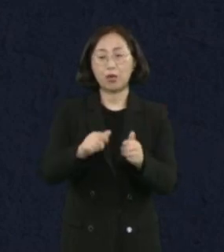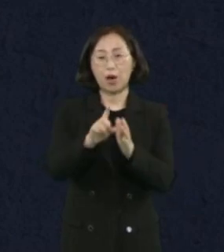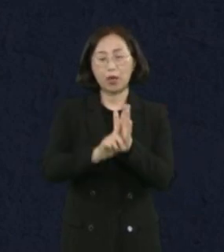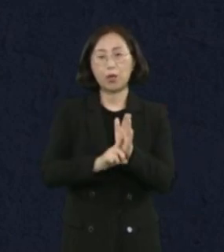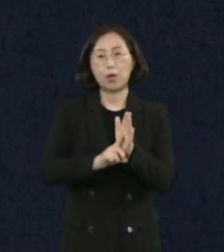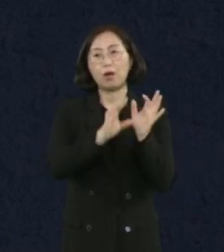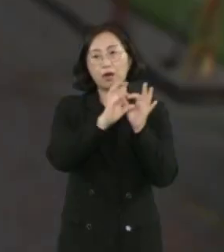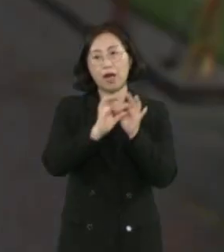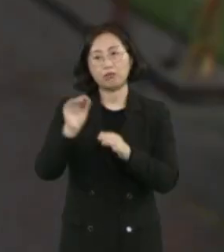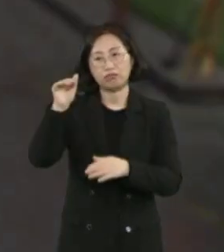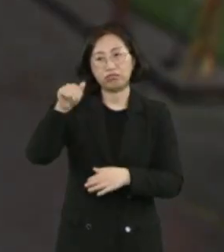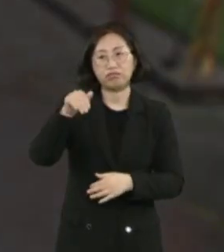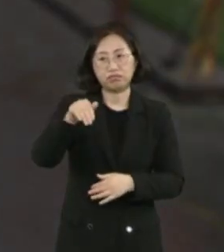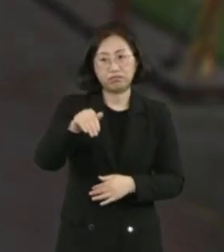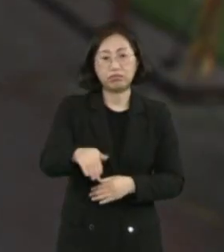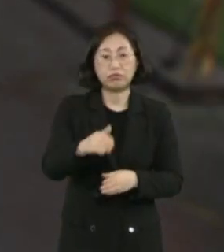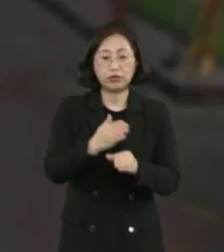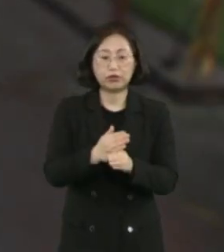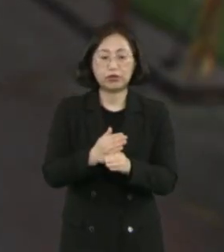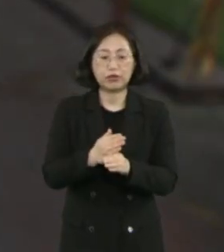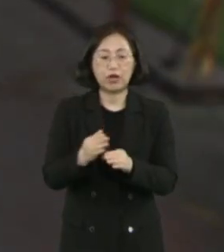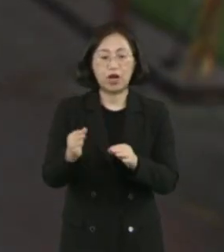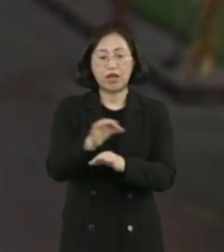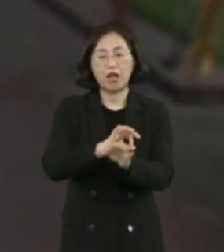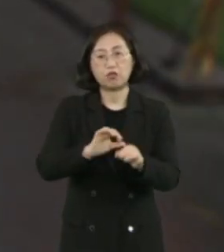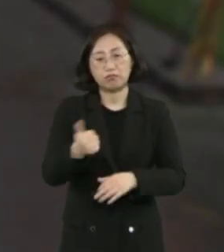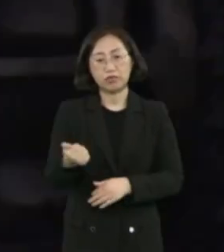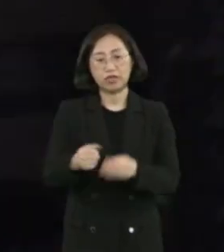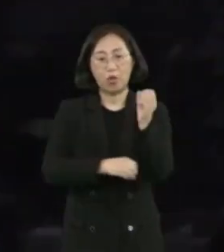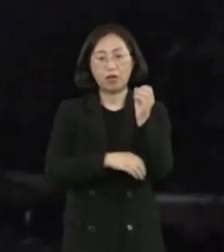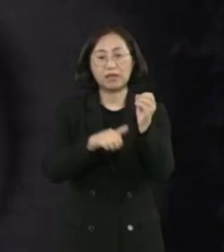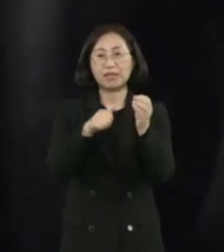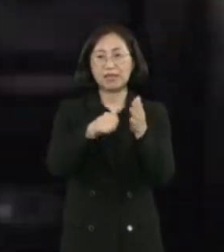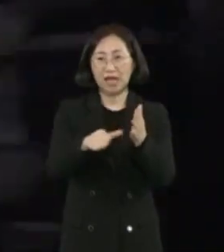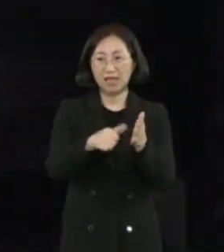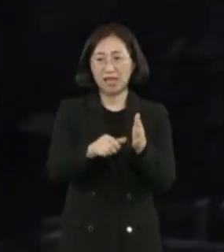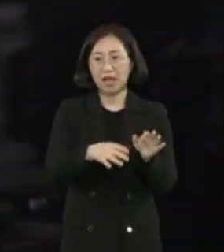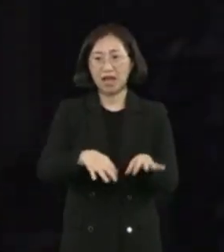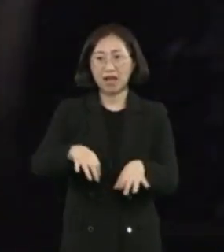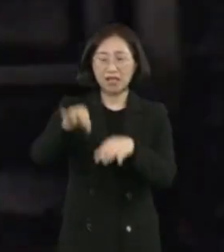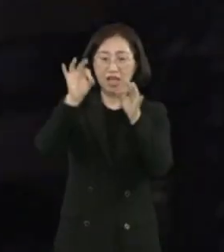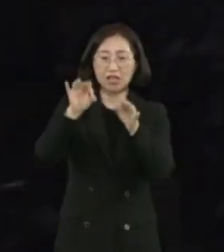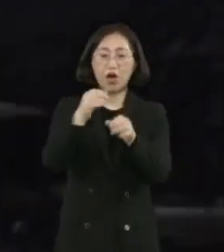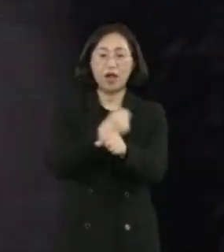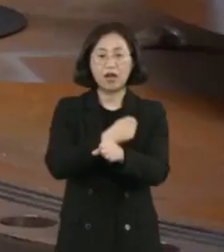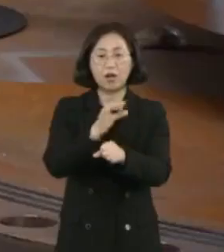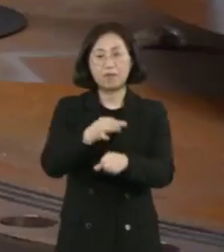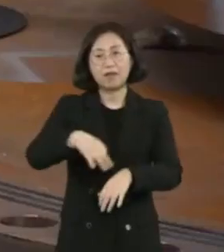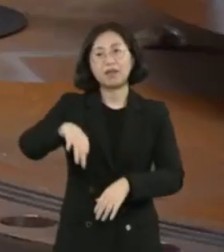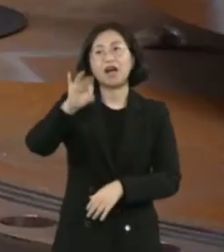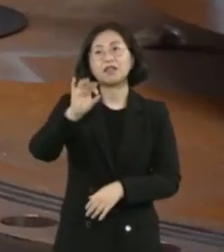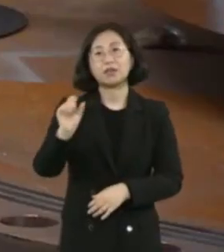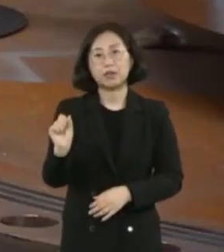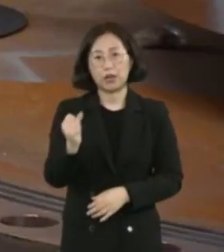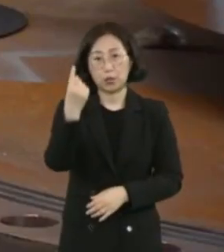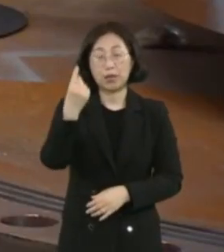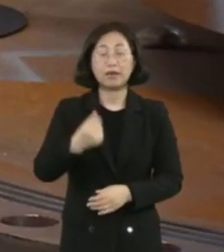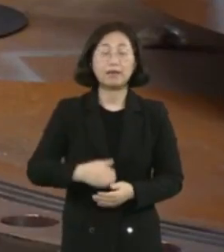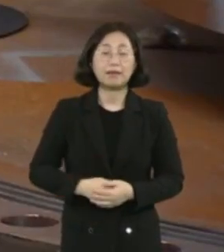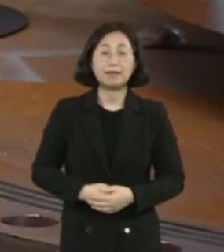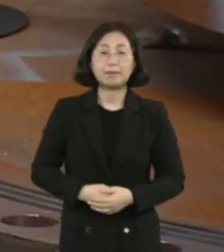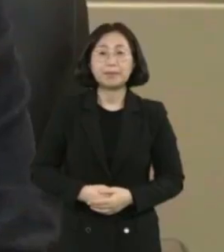연속 내림세입니다. 내수 부진, 원자재 가격과 인건비 상승 등이 주